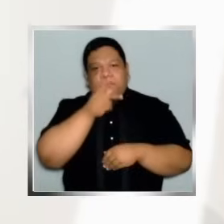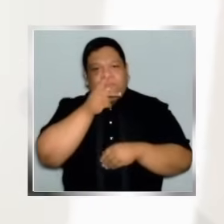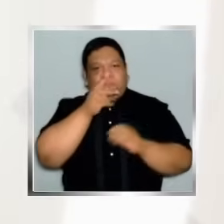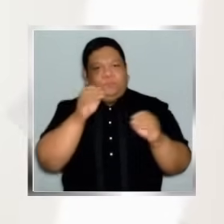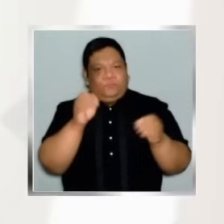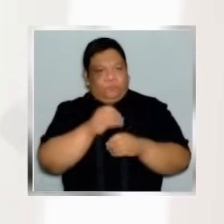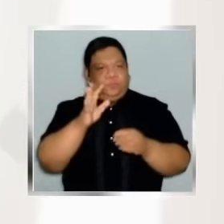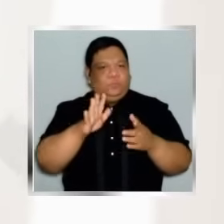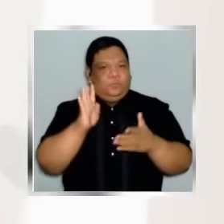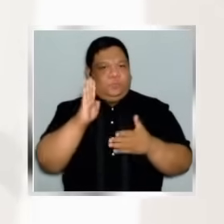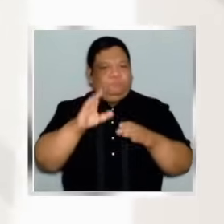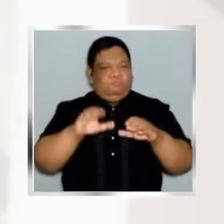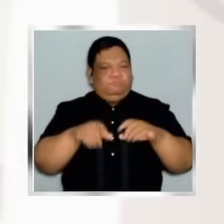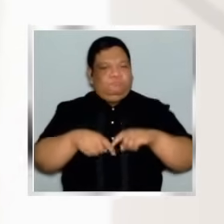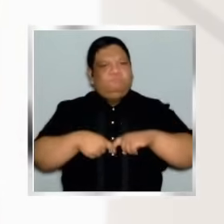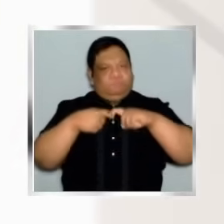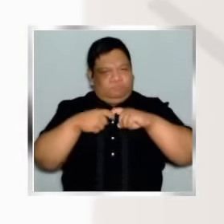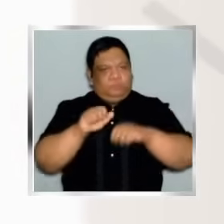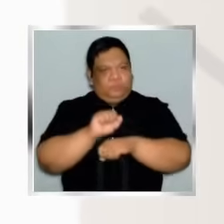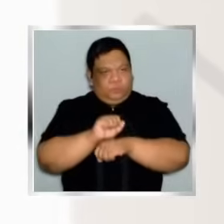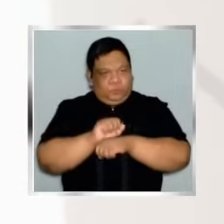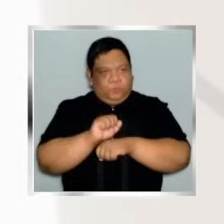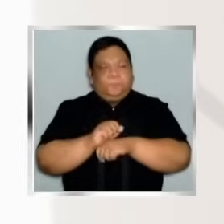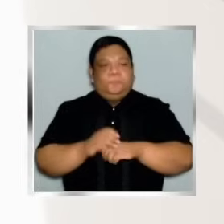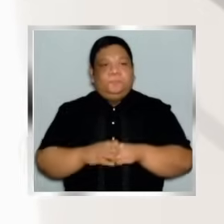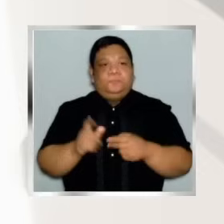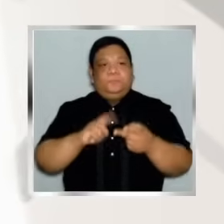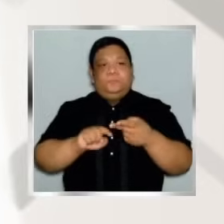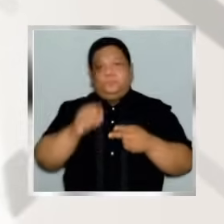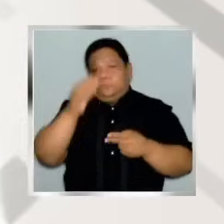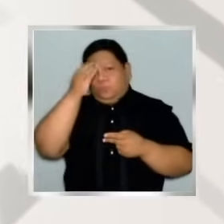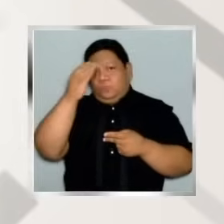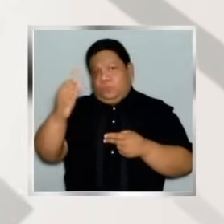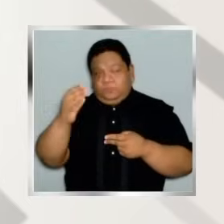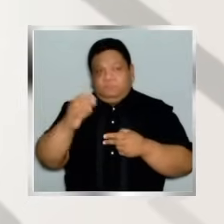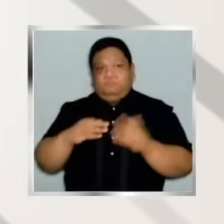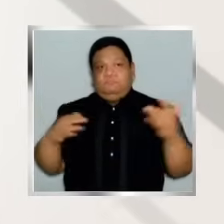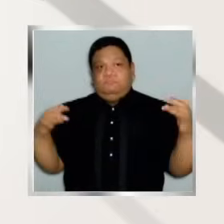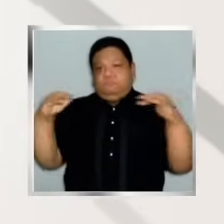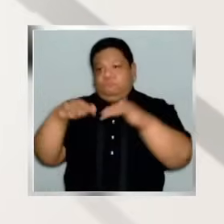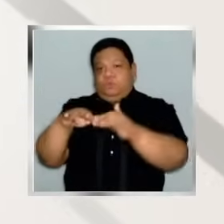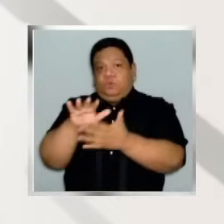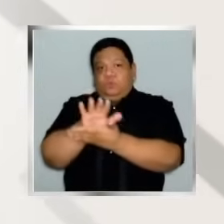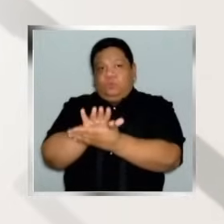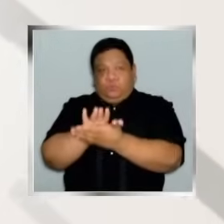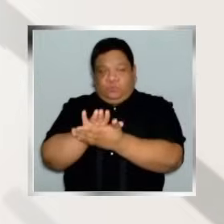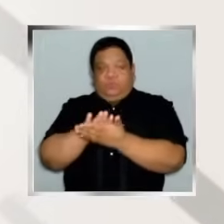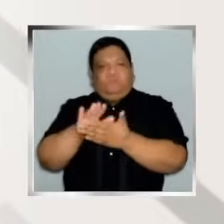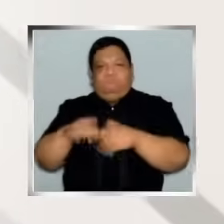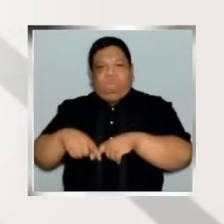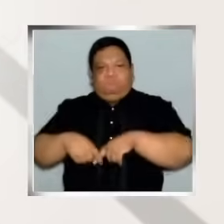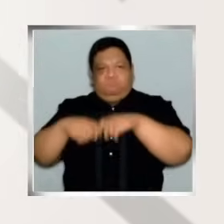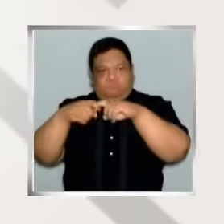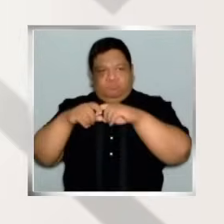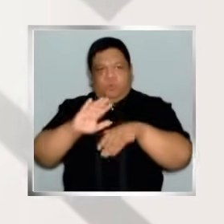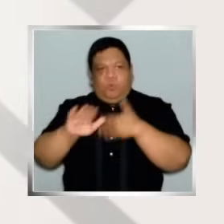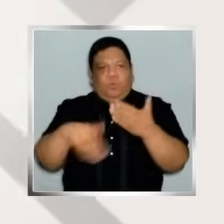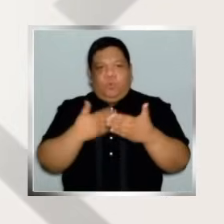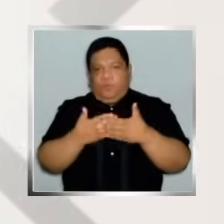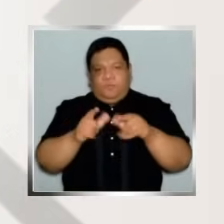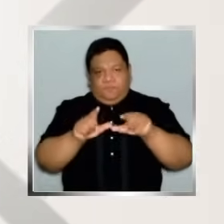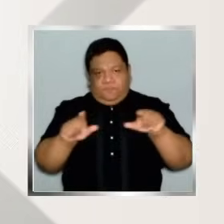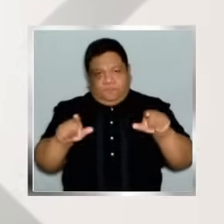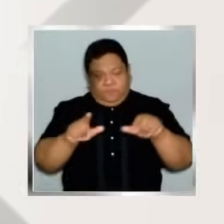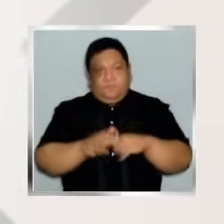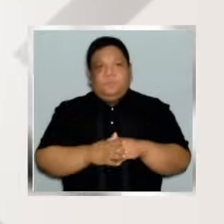naman, suspendido rin ang face-to-face klase sa lahat ng antas sa mga pampubliko at pribadong paaralan. Inirerekomenda ng